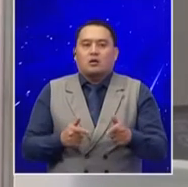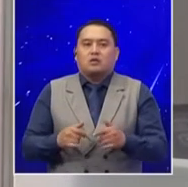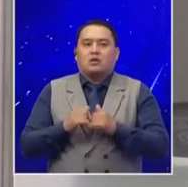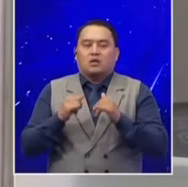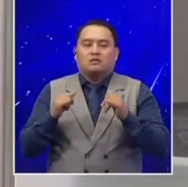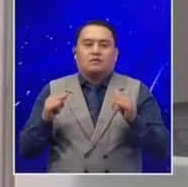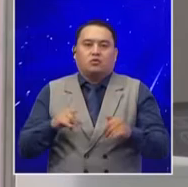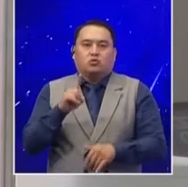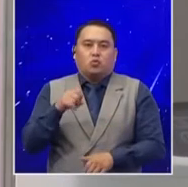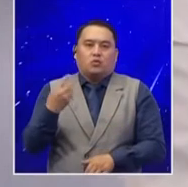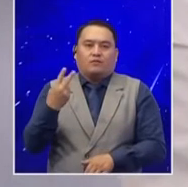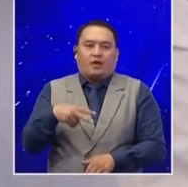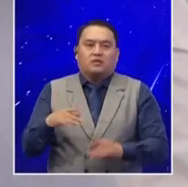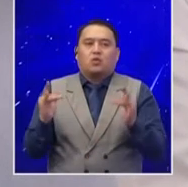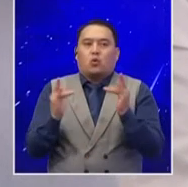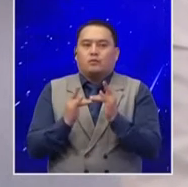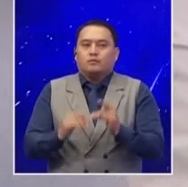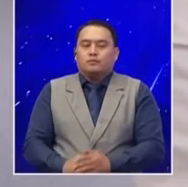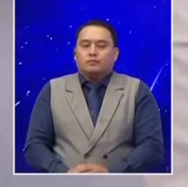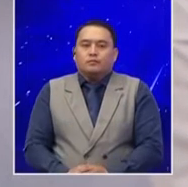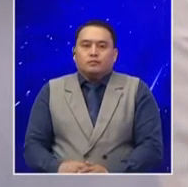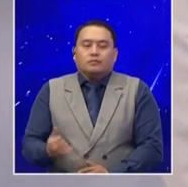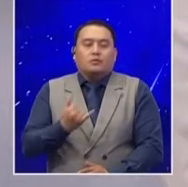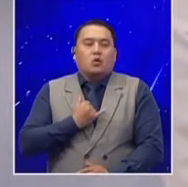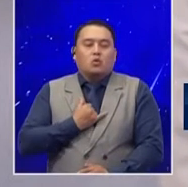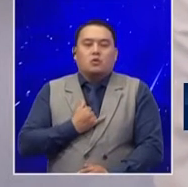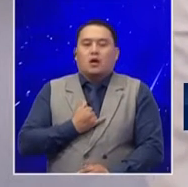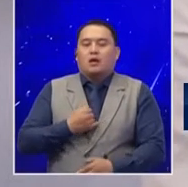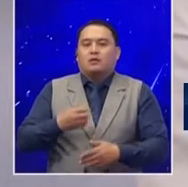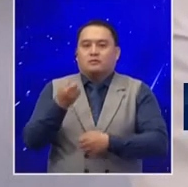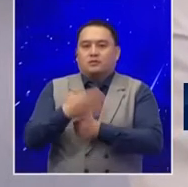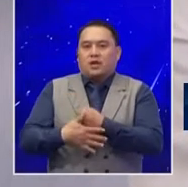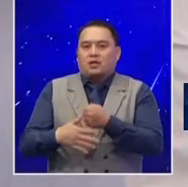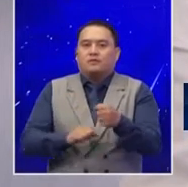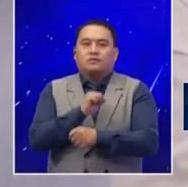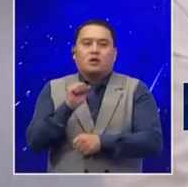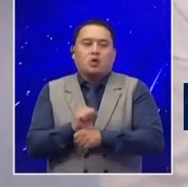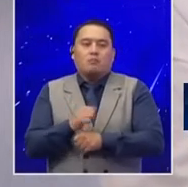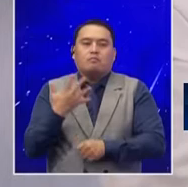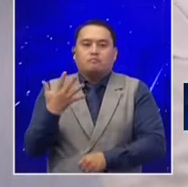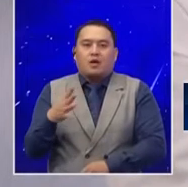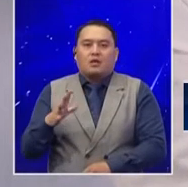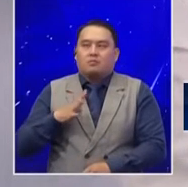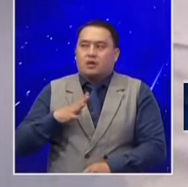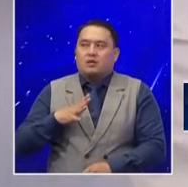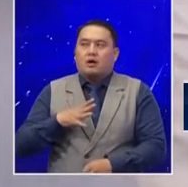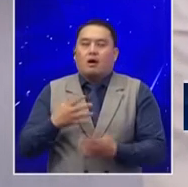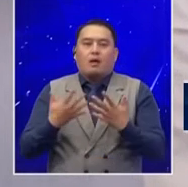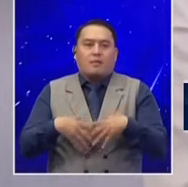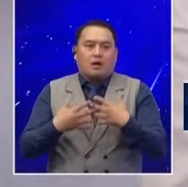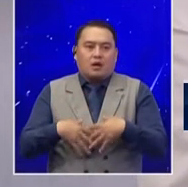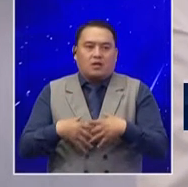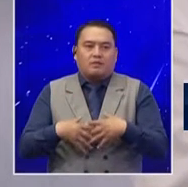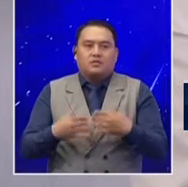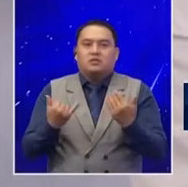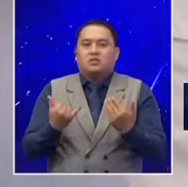развернуть 120 коек. В наличии у нас имеется 40 концентраторов кислородных Было 5 ИВЛ-аппаратов, на сегодняшний день